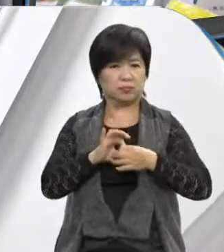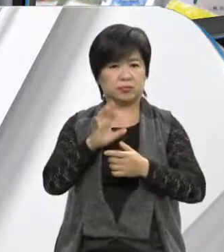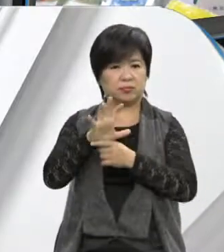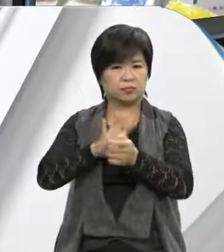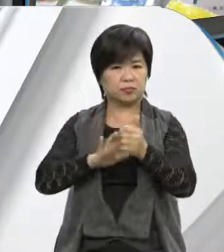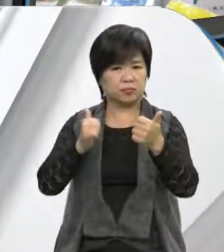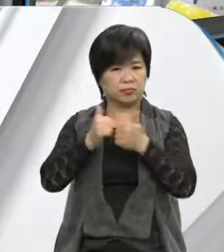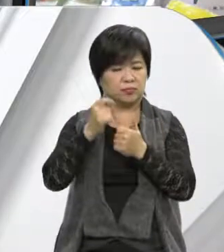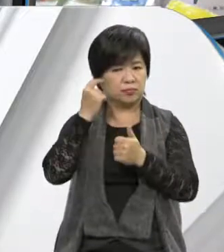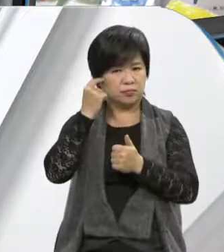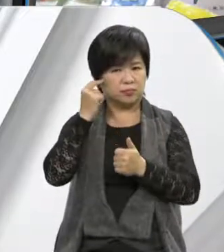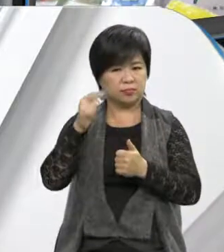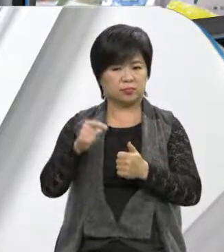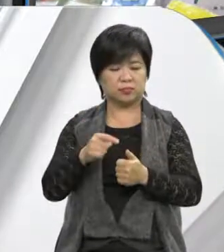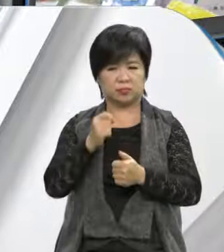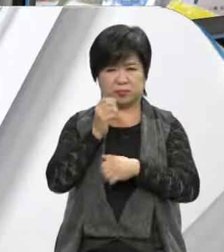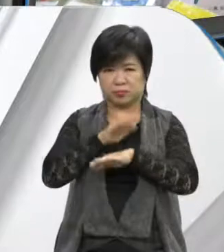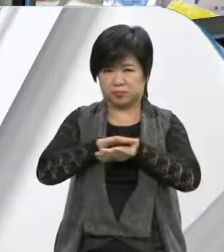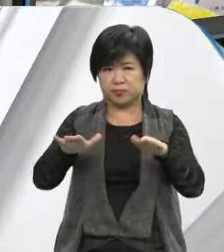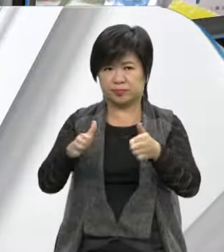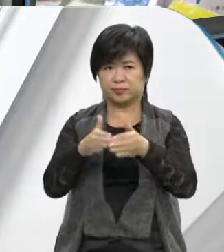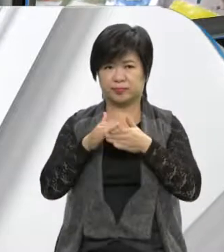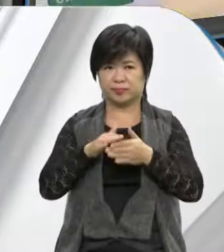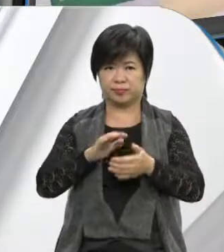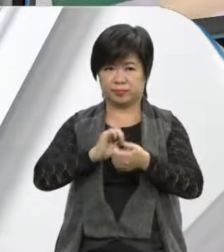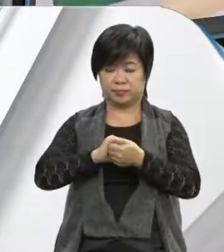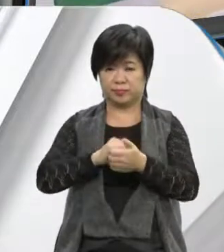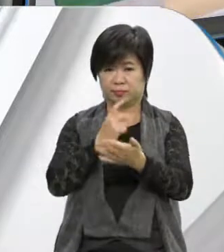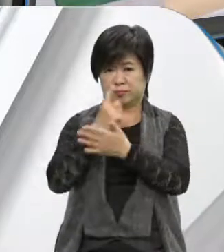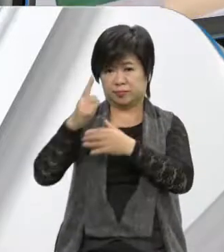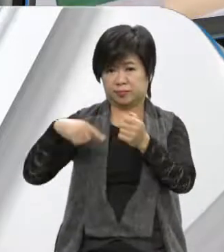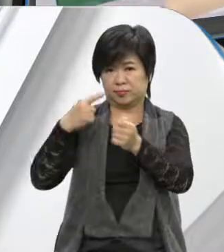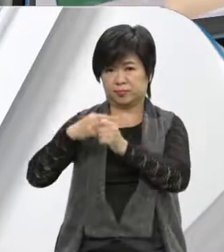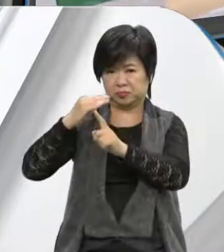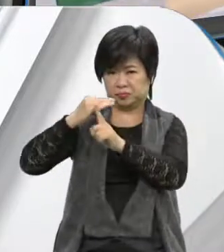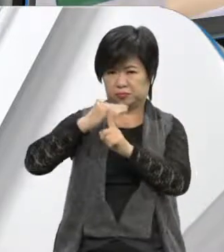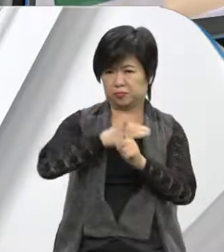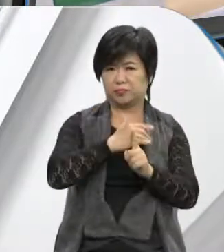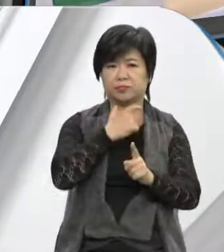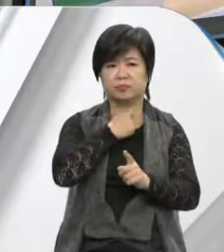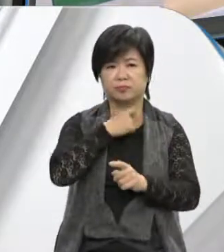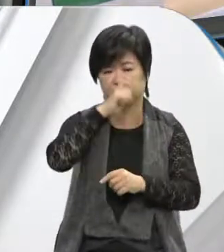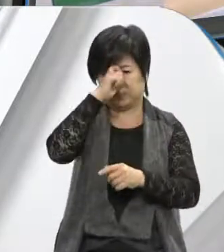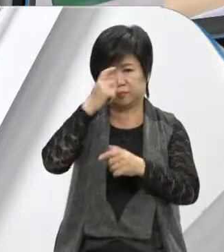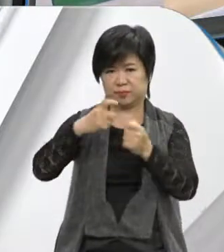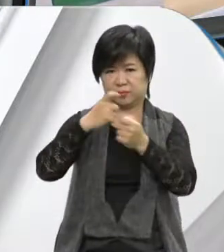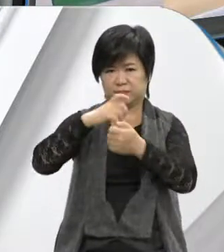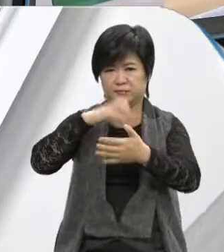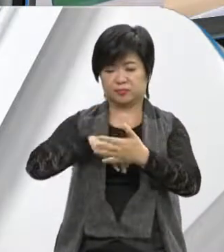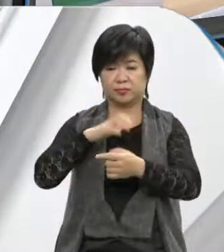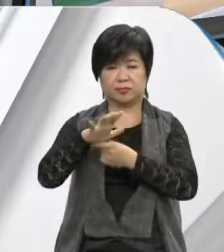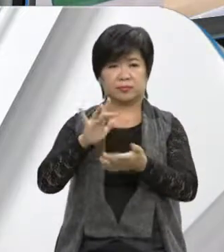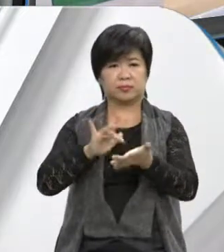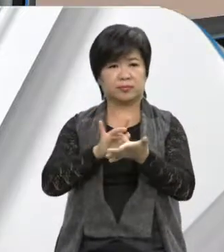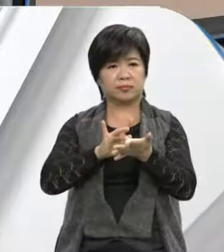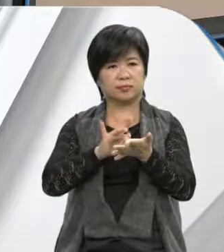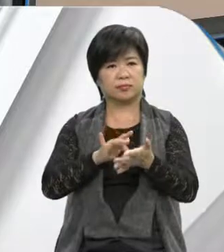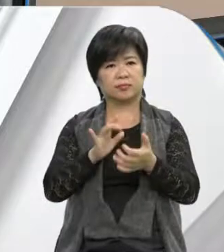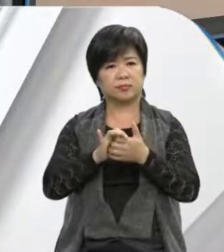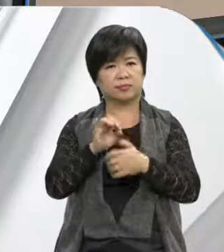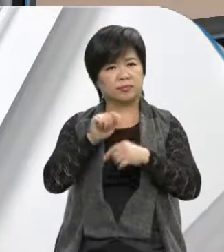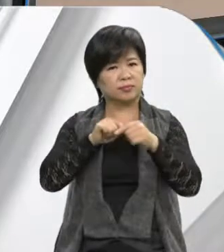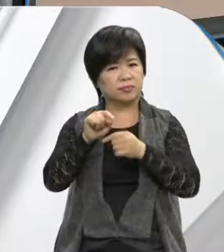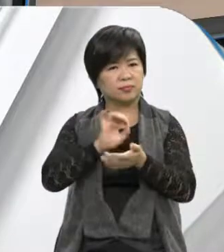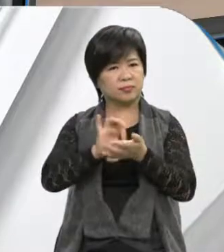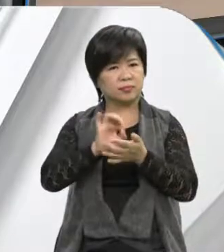委会为了确保食品安全，制定农作当年干粮的政策，希望在十年之内将立下拓展农作的